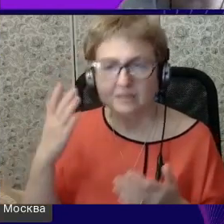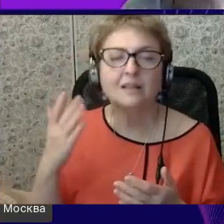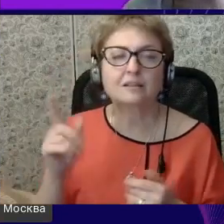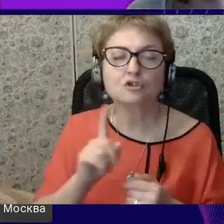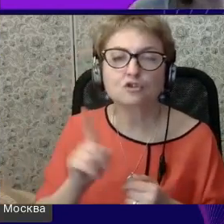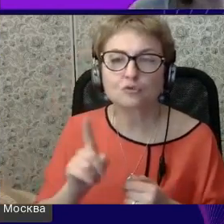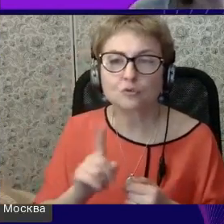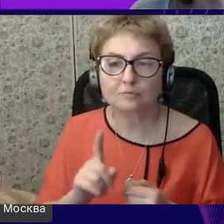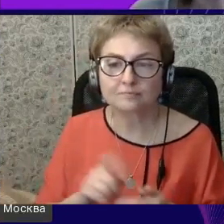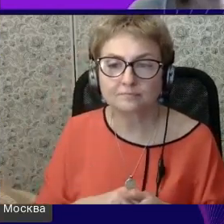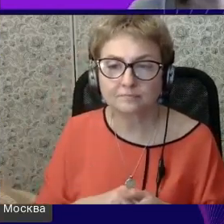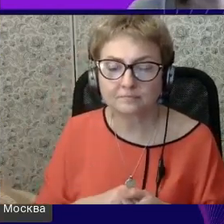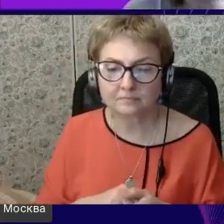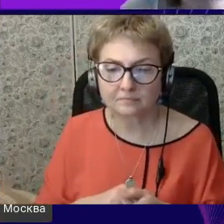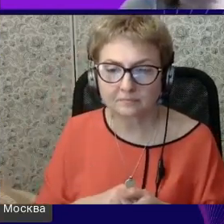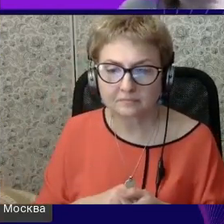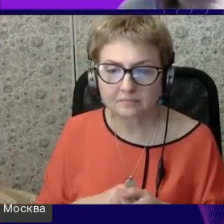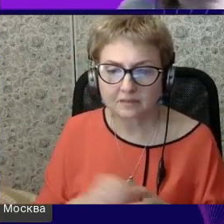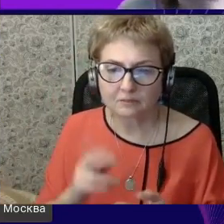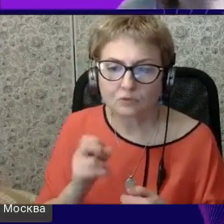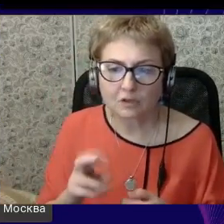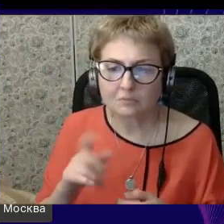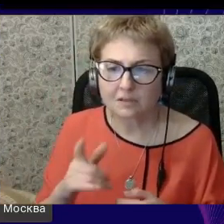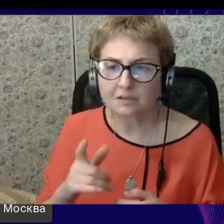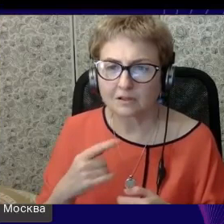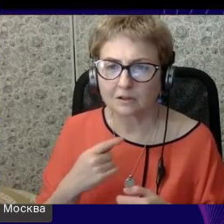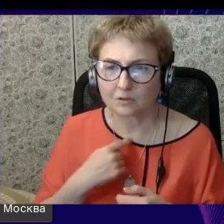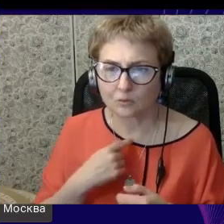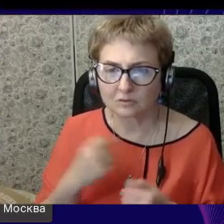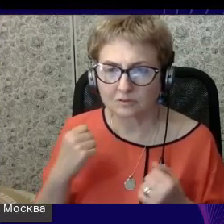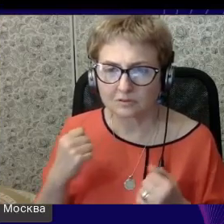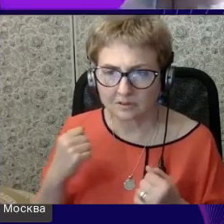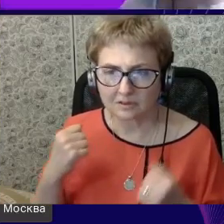и родителей, и наших спортсменов. То есть понятно, что...